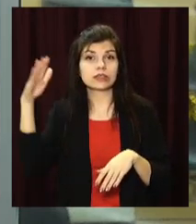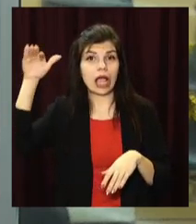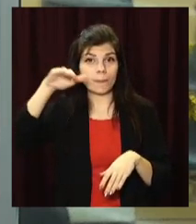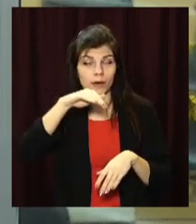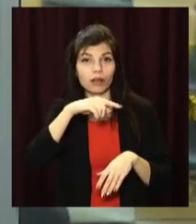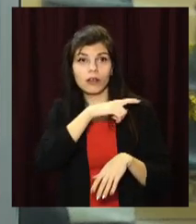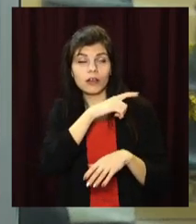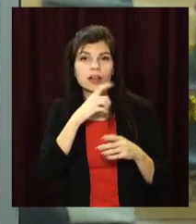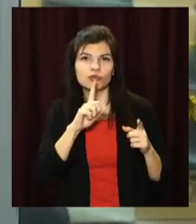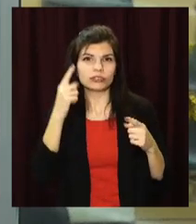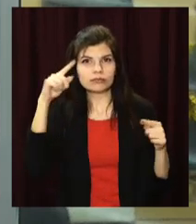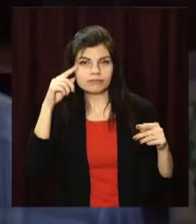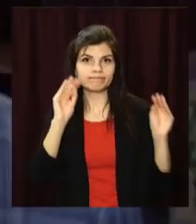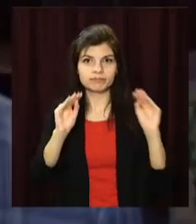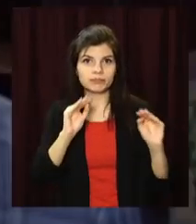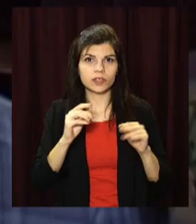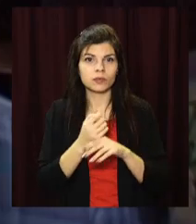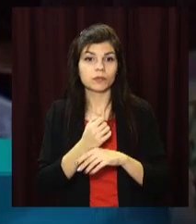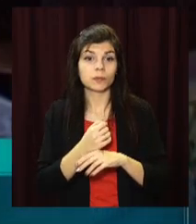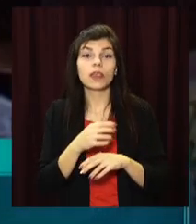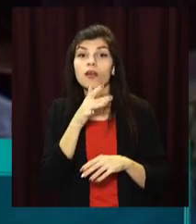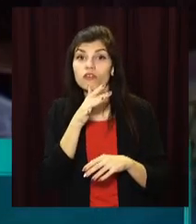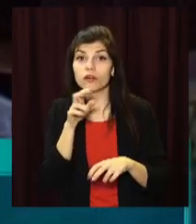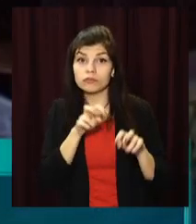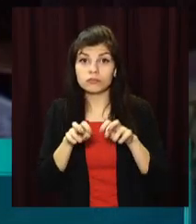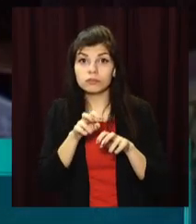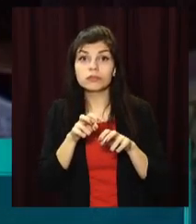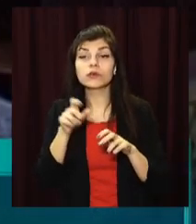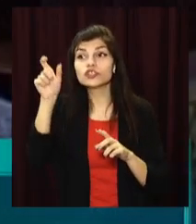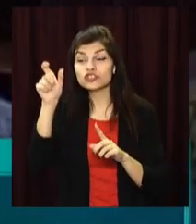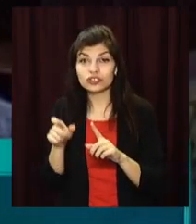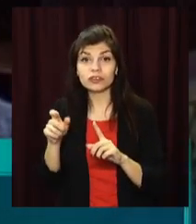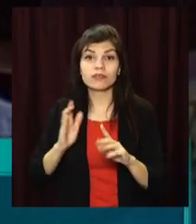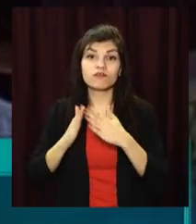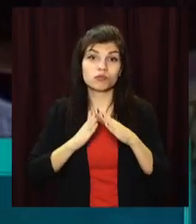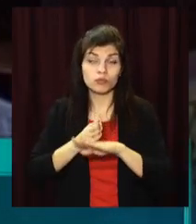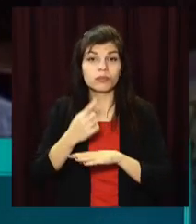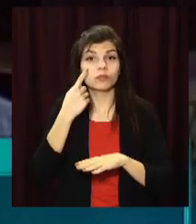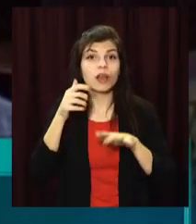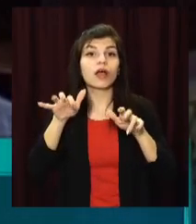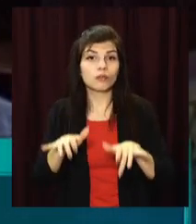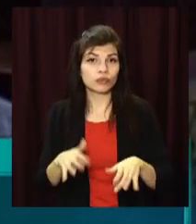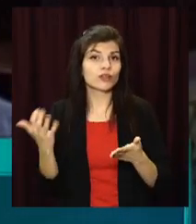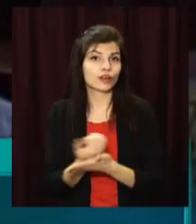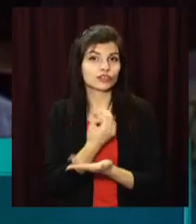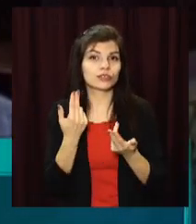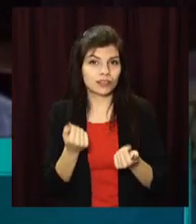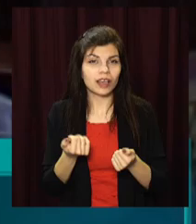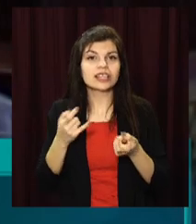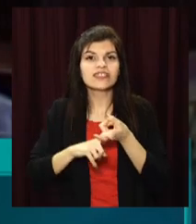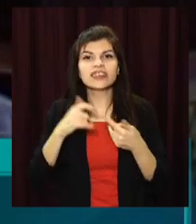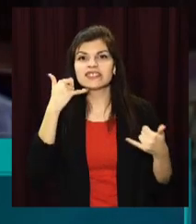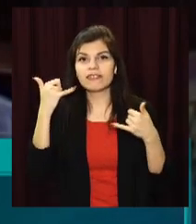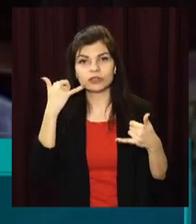досудове розслідування. Під час обшуку за місцем проживання агітатора правоохоронці виявили комп'ютерну техніку і засоби зв'язку, які